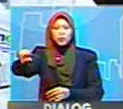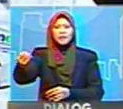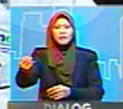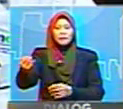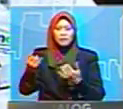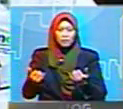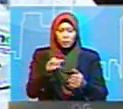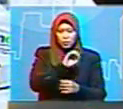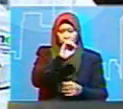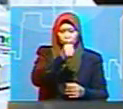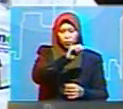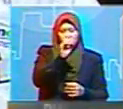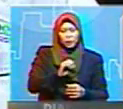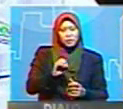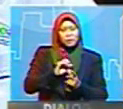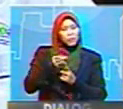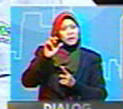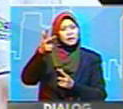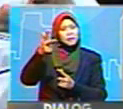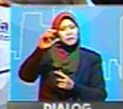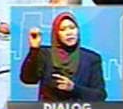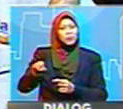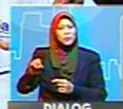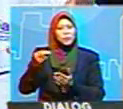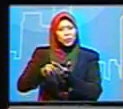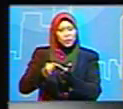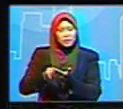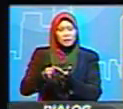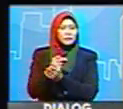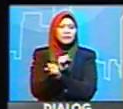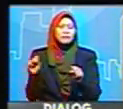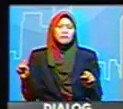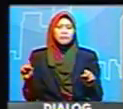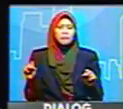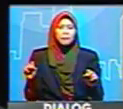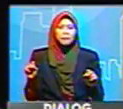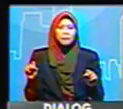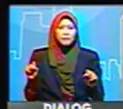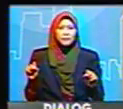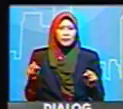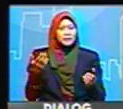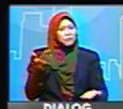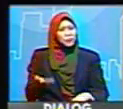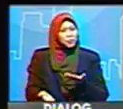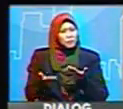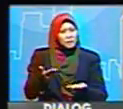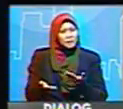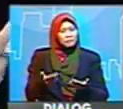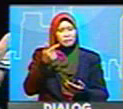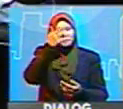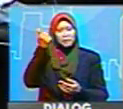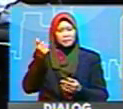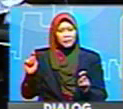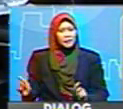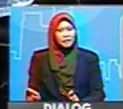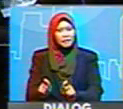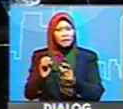10% atau 2 13% saja dari segi peruntukan yang kita sediakan tapi ini mungkin mungkin disebabkan tindakan